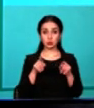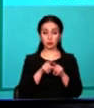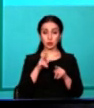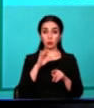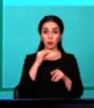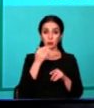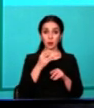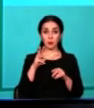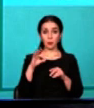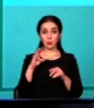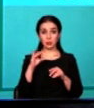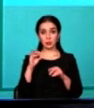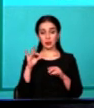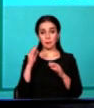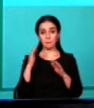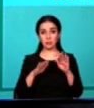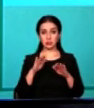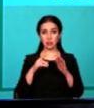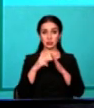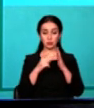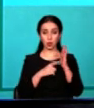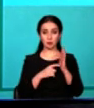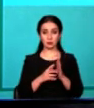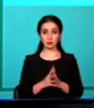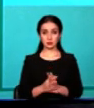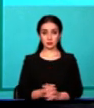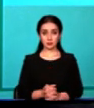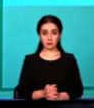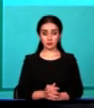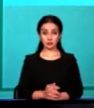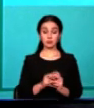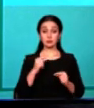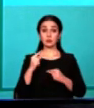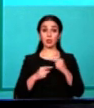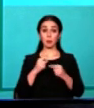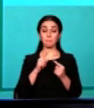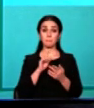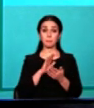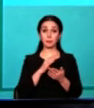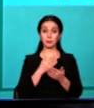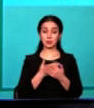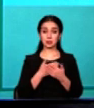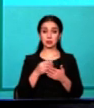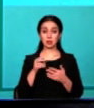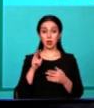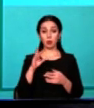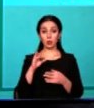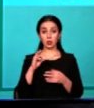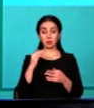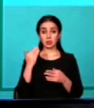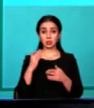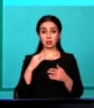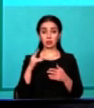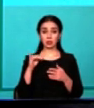massasini monomerning massasiga bo'lamiz. Keyingi masala, polivinil xloridning polimerlanish